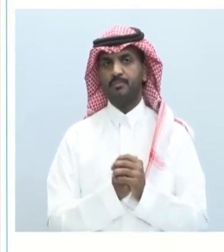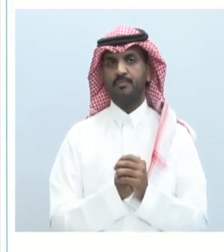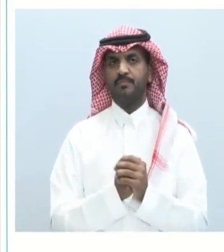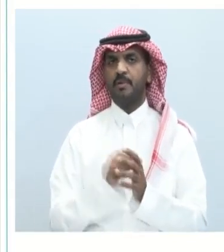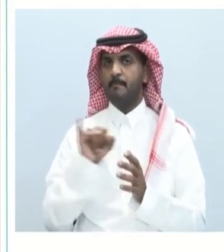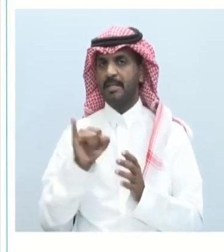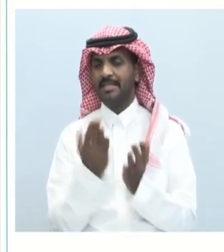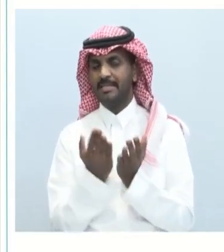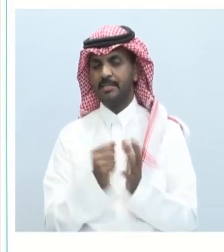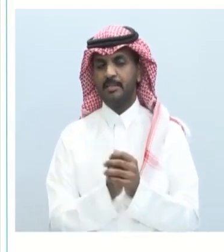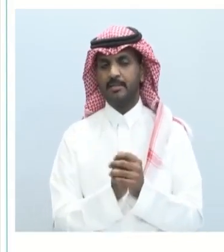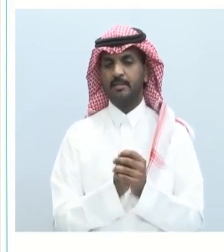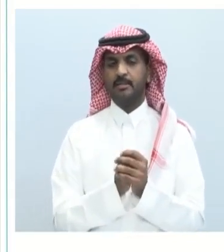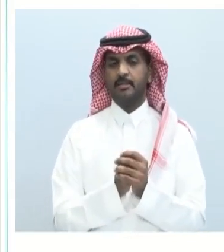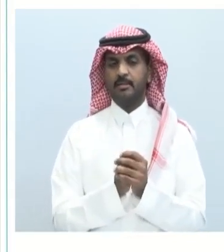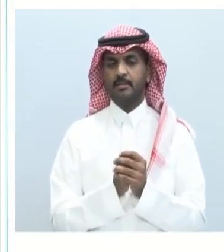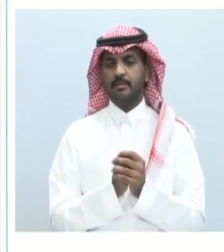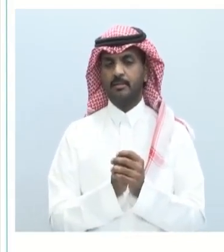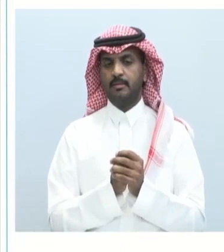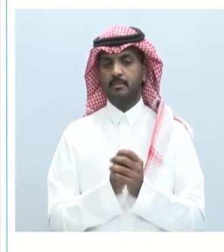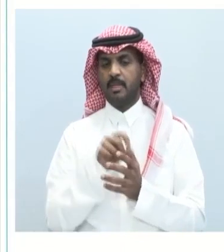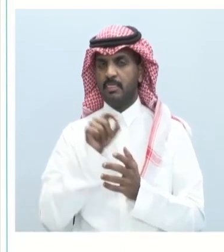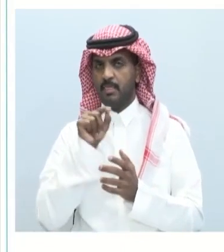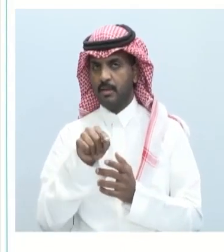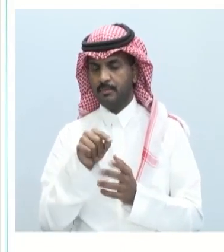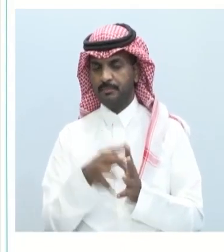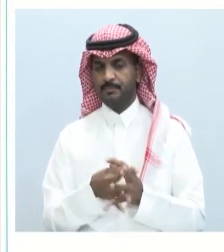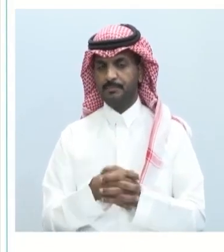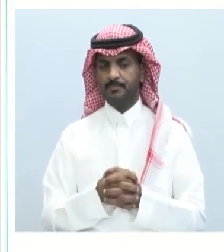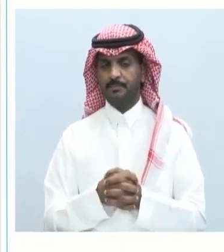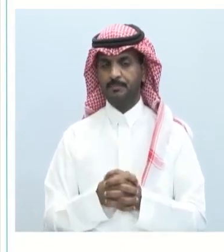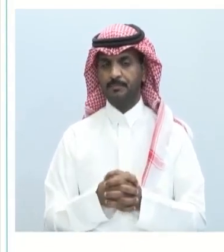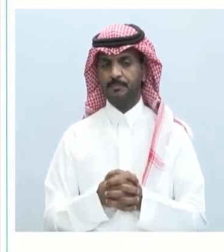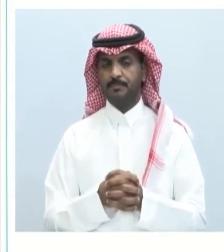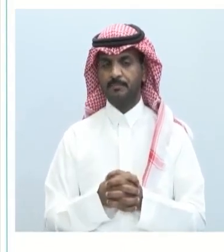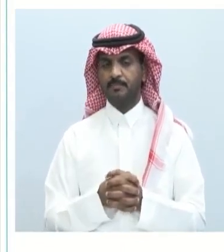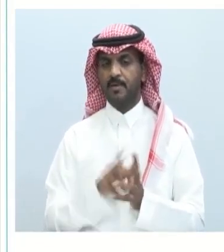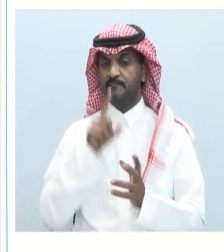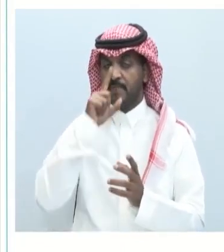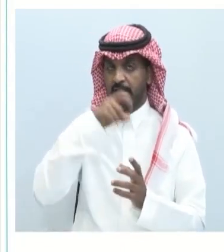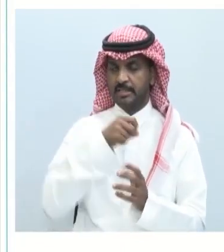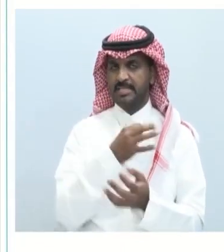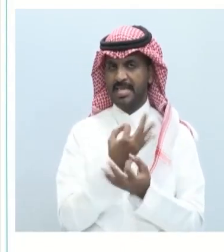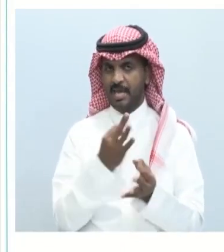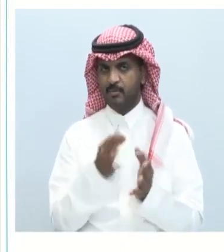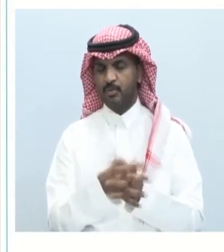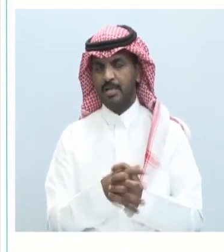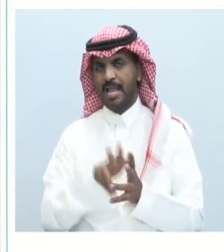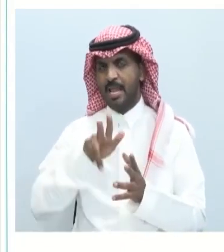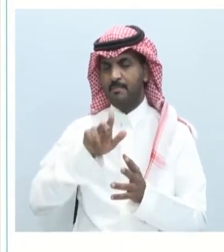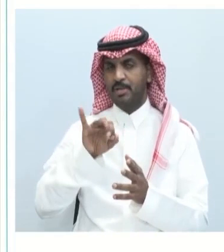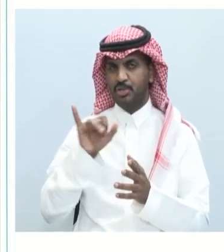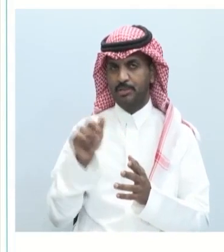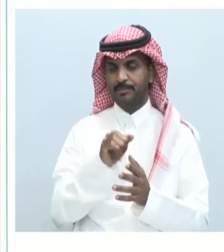في تحرير العلاقات نقوم بالضغط على فرض التكامل المرجعي